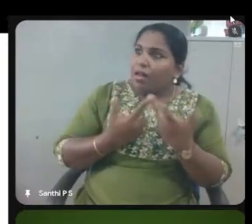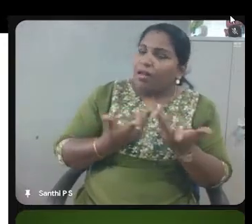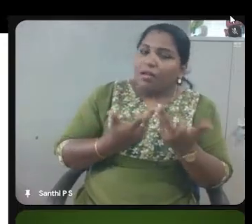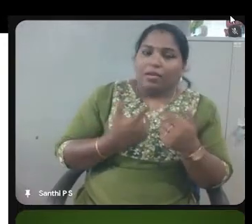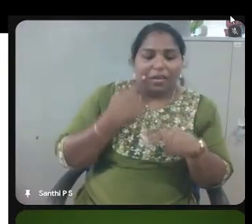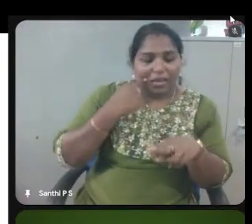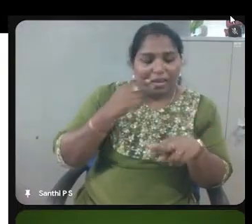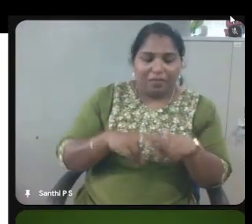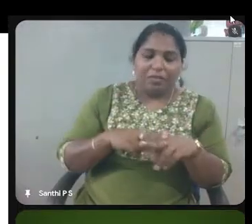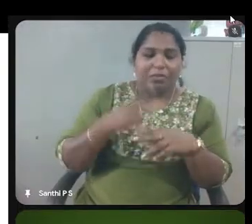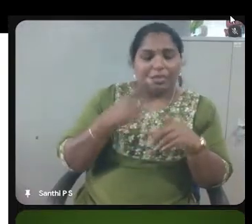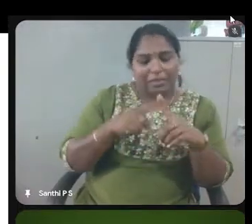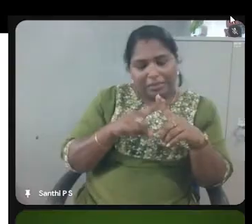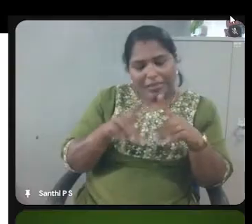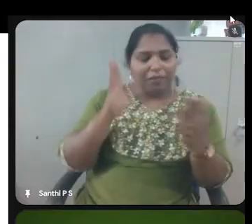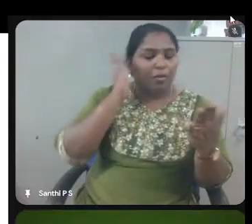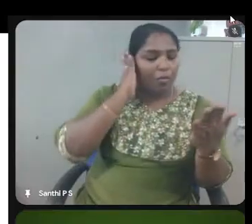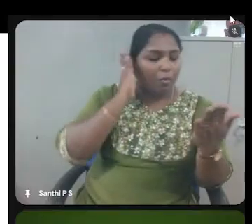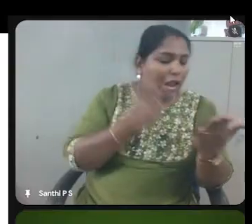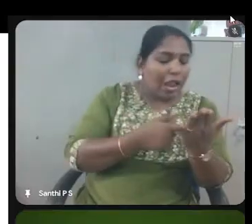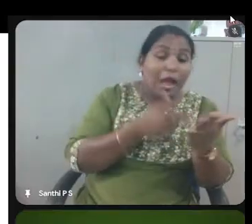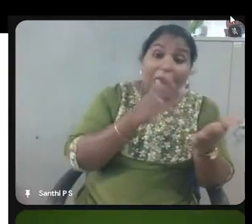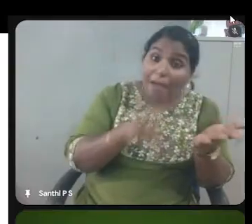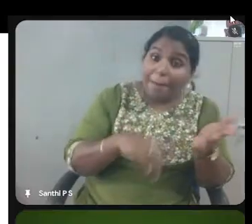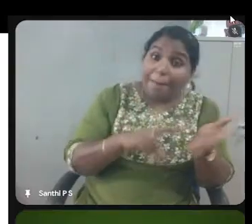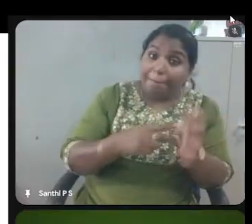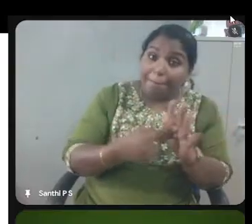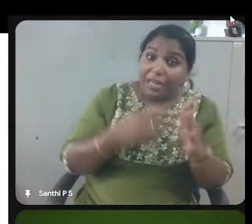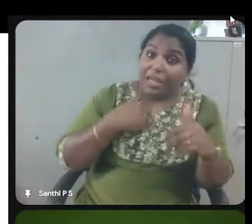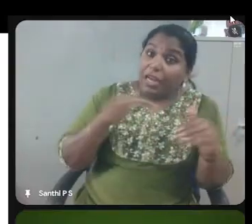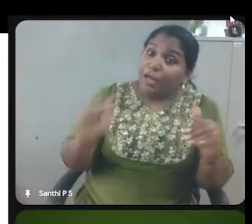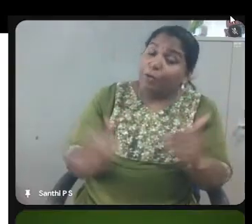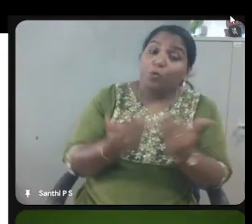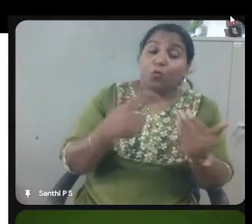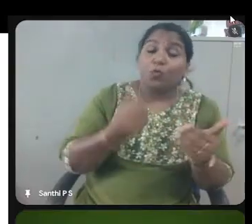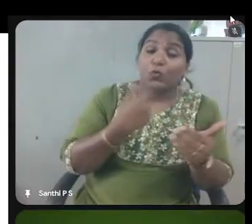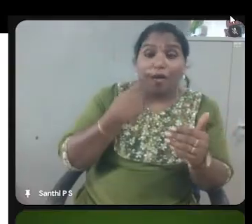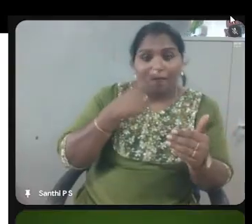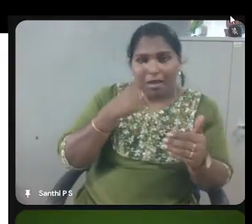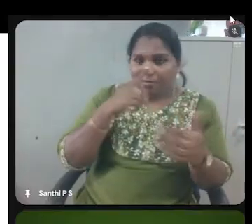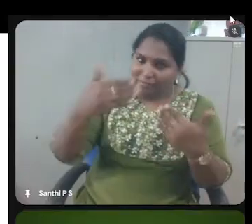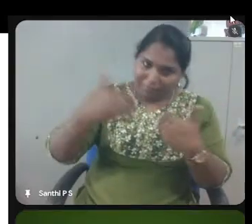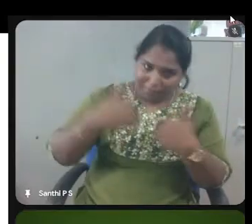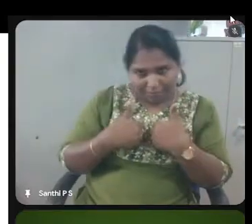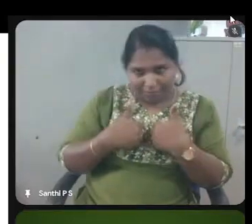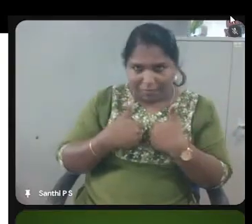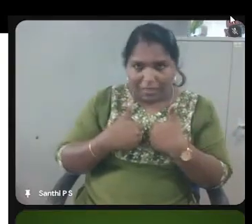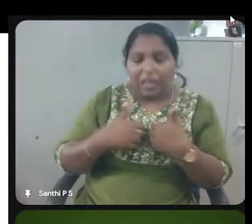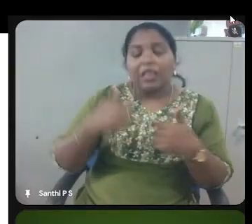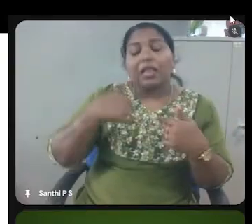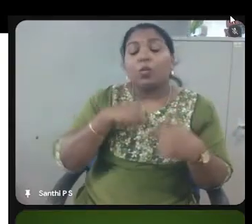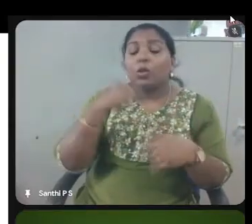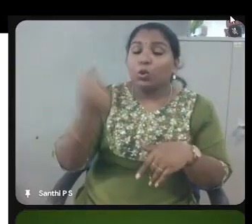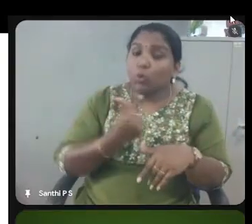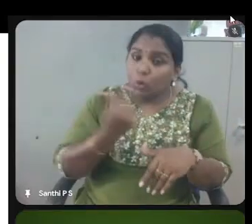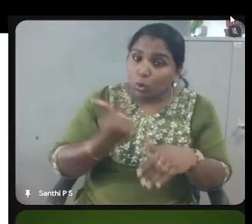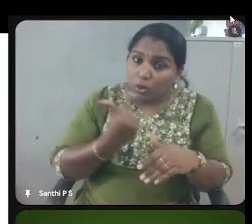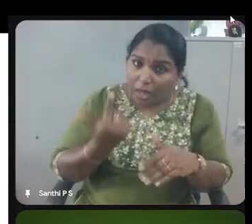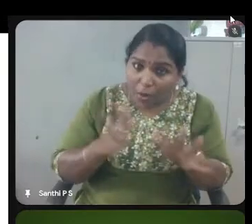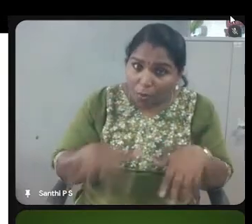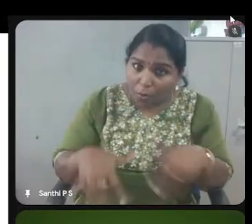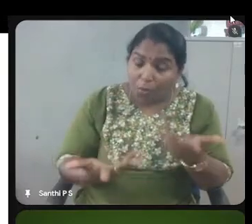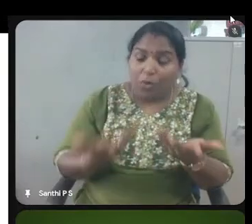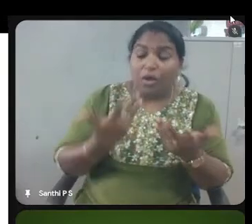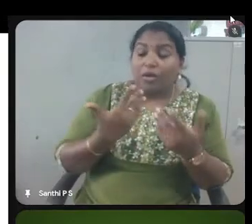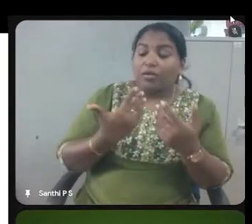നമ്മുടെ വീട്ടിലുണ്ടെങ്കിൽ നമ്മളാണ് അത് കൊണ്ടുവന്നിരിക്കുന്നത്. അപ്പൊ നമ്മൾ എങ്ങനെ അത് ഉപയോഗിക്കുന്നു, നമ്മൾ എത്ര സമയം കുട്ടികളുമായിട്ട്